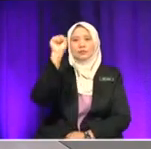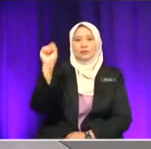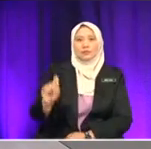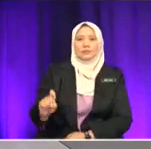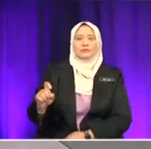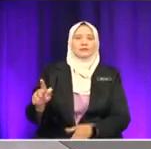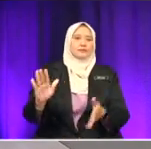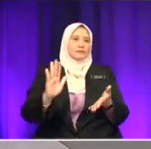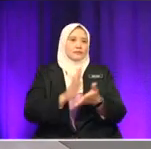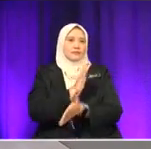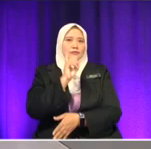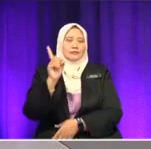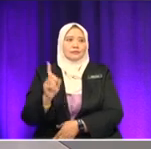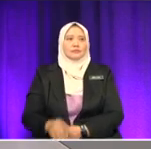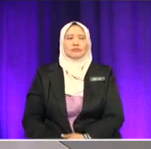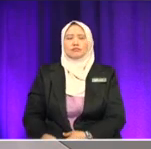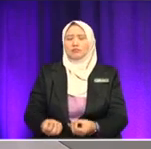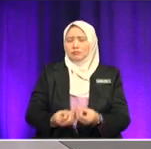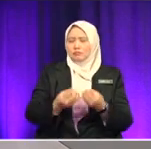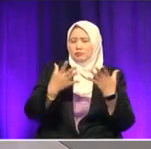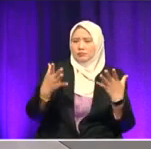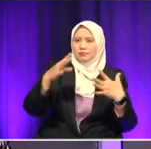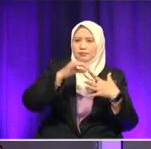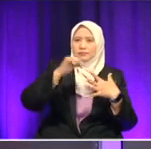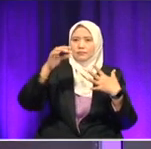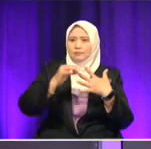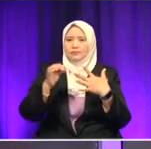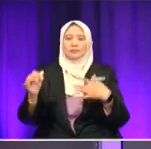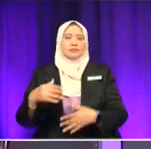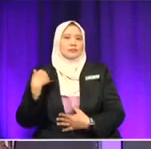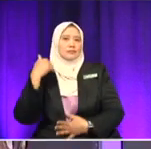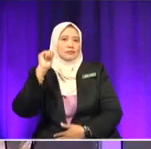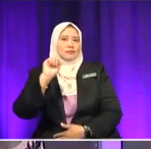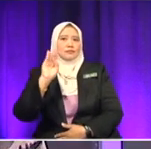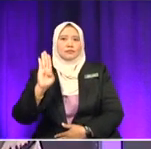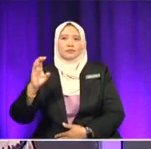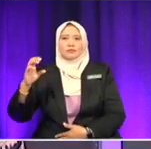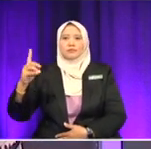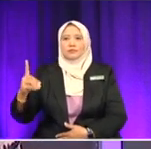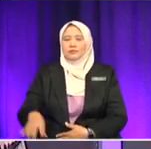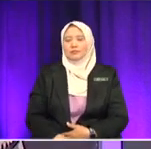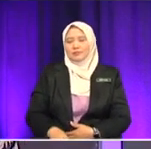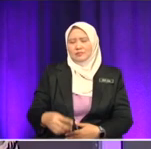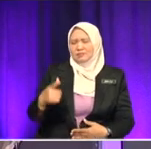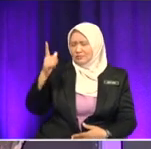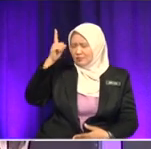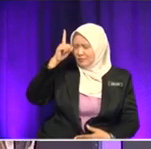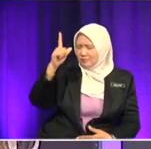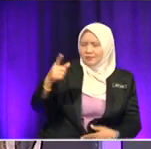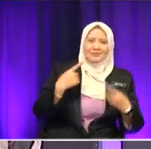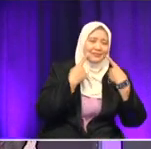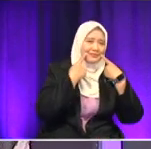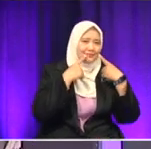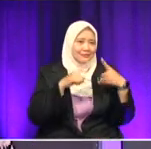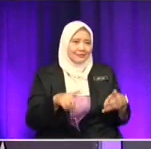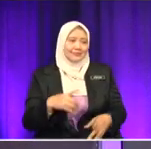contoh soalan aneka pilihan. Iaitu kita ada A, B, C, D. Jawapan dah depan mata, orang kata. Betul. Pakai pilih saja.